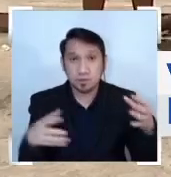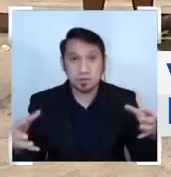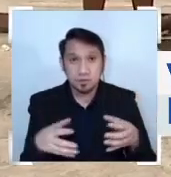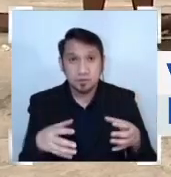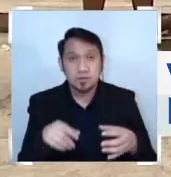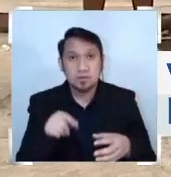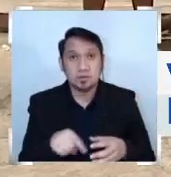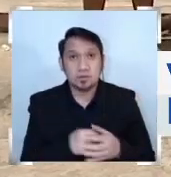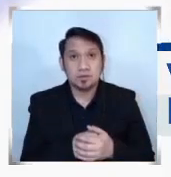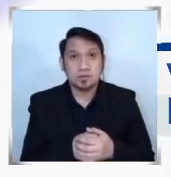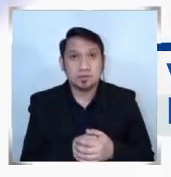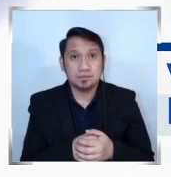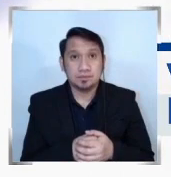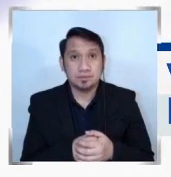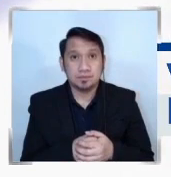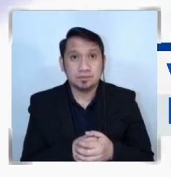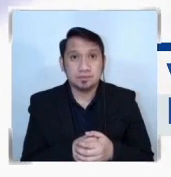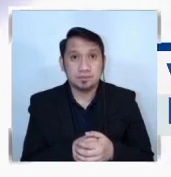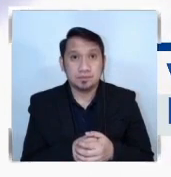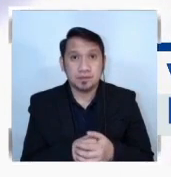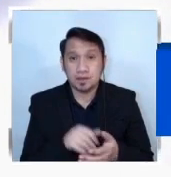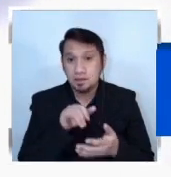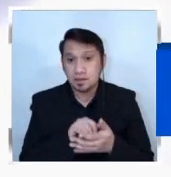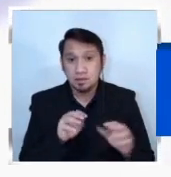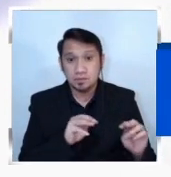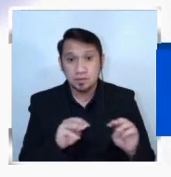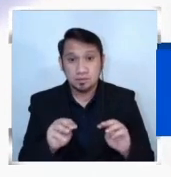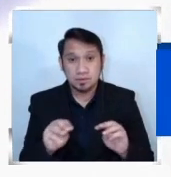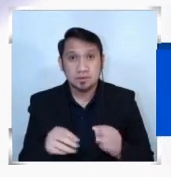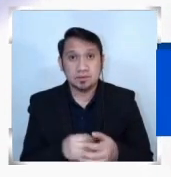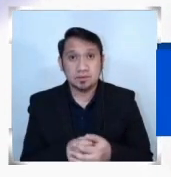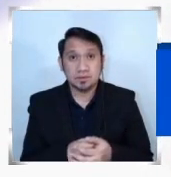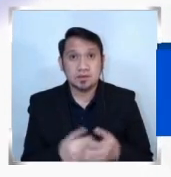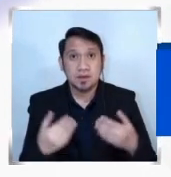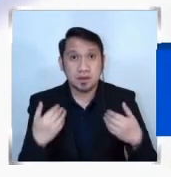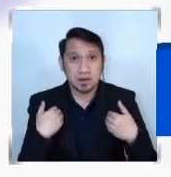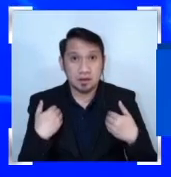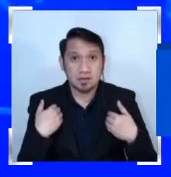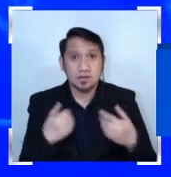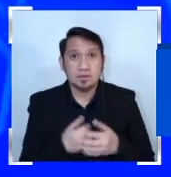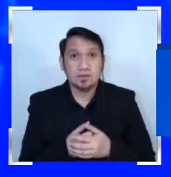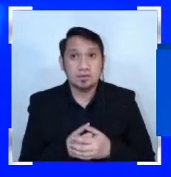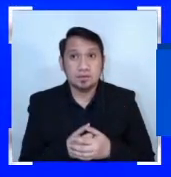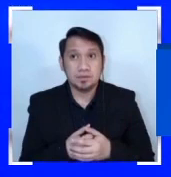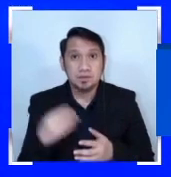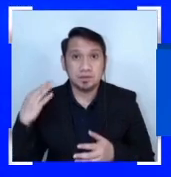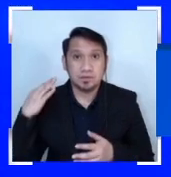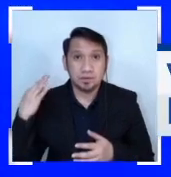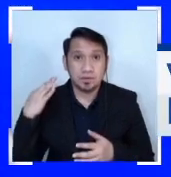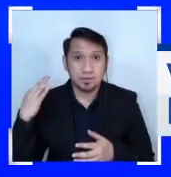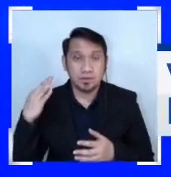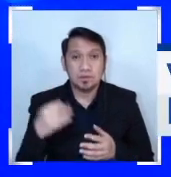sa pagtakbo ni Robredo. That movement is speaking, no? And it's a movement